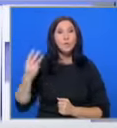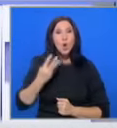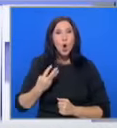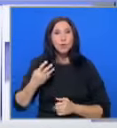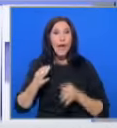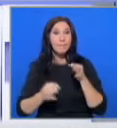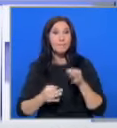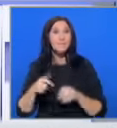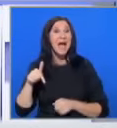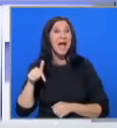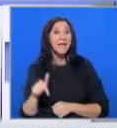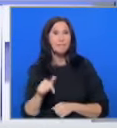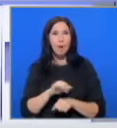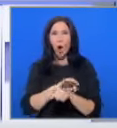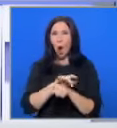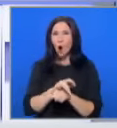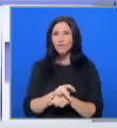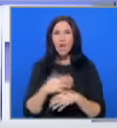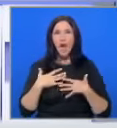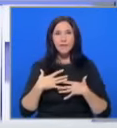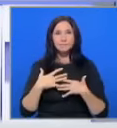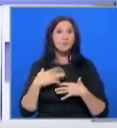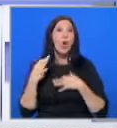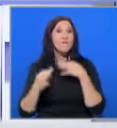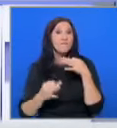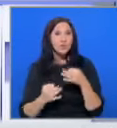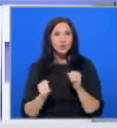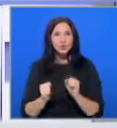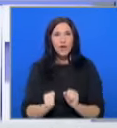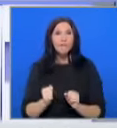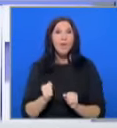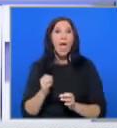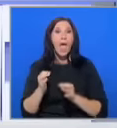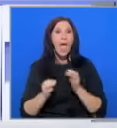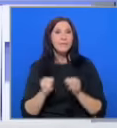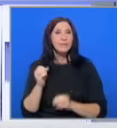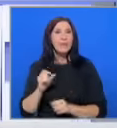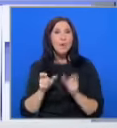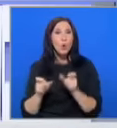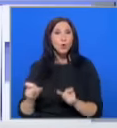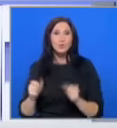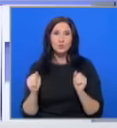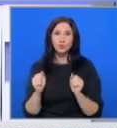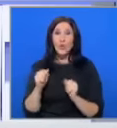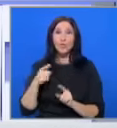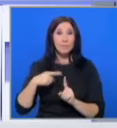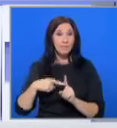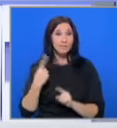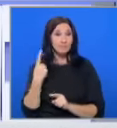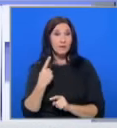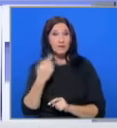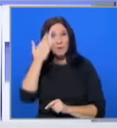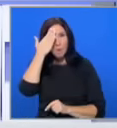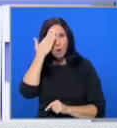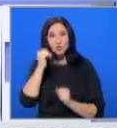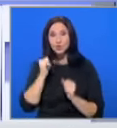Тройна епидемия от грип, COVID и респираторен вирус очакват епидемиолозите през студените месеци. Първите